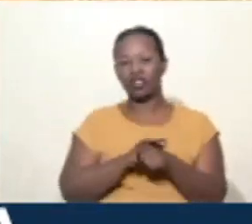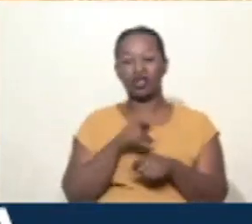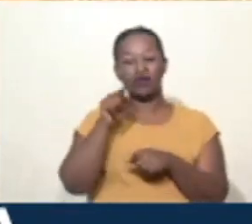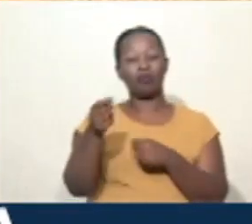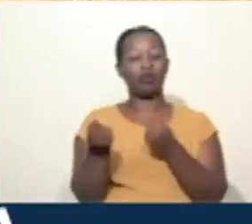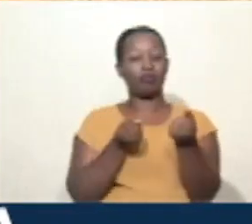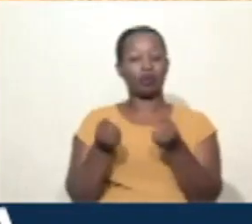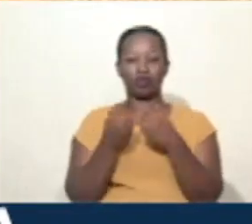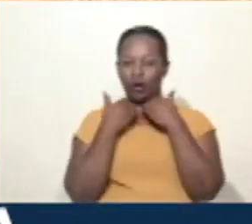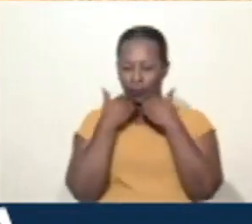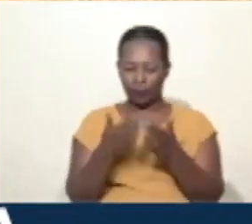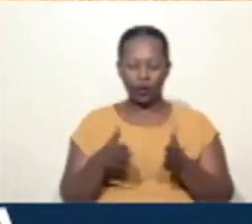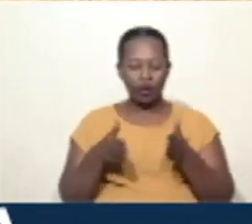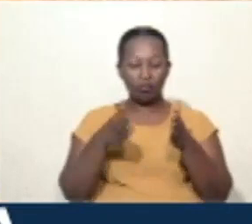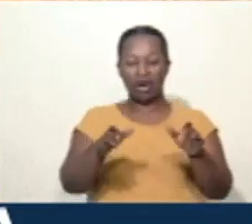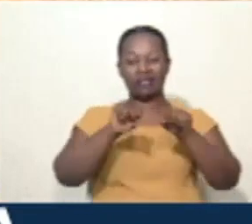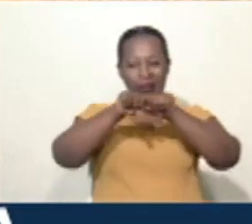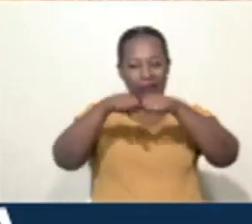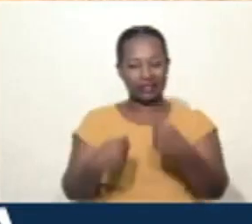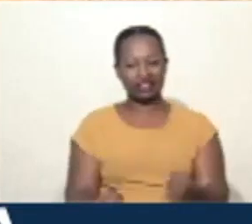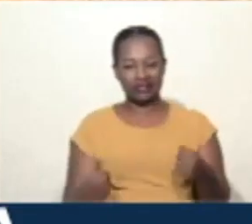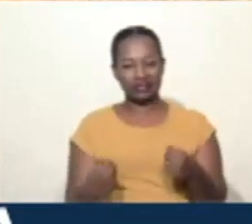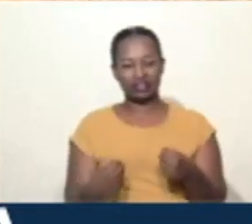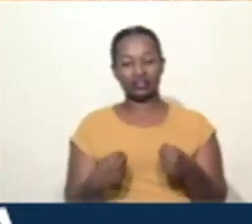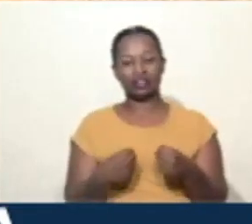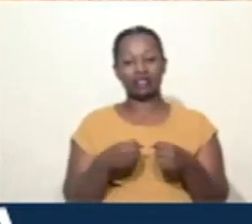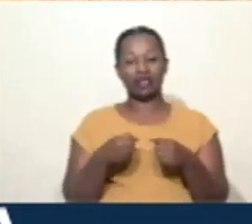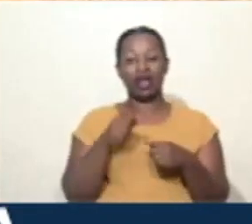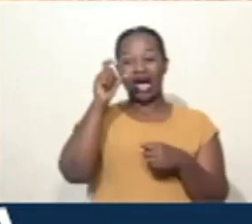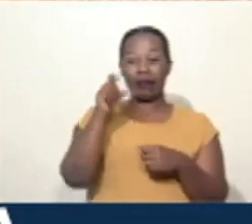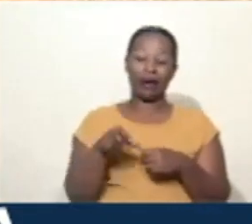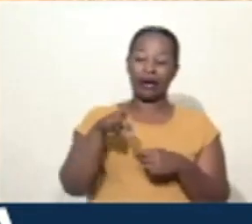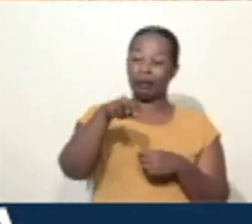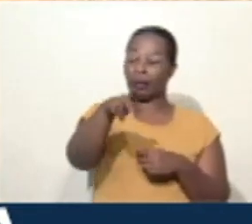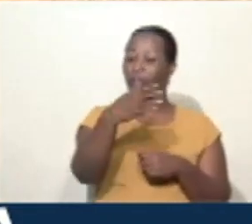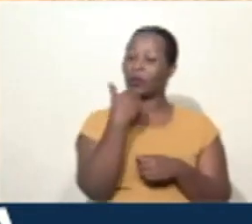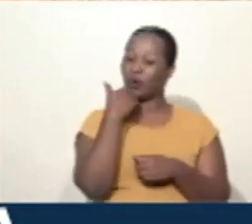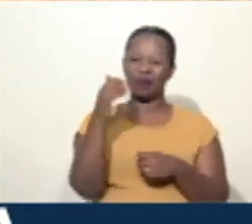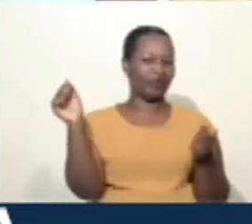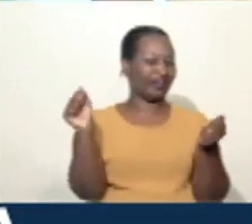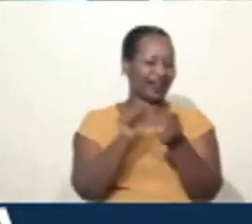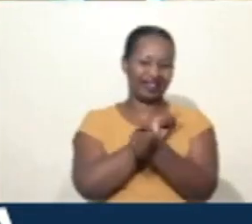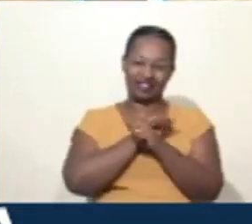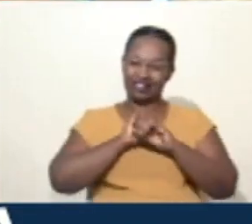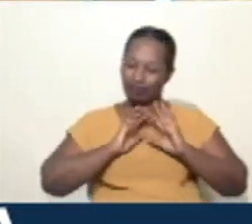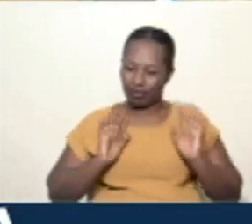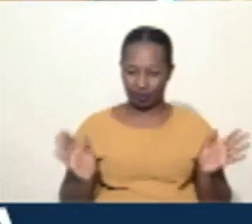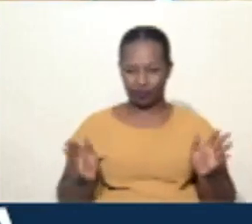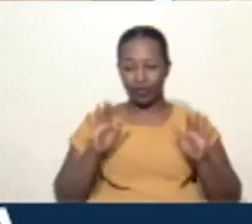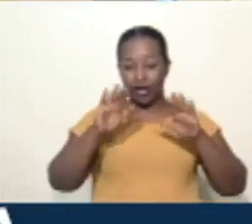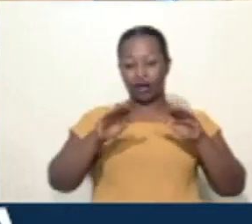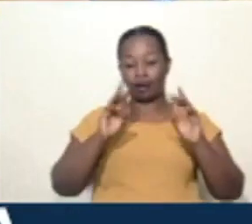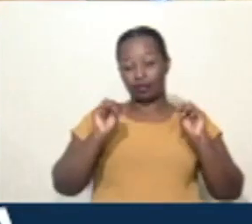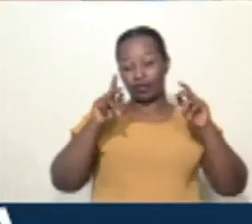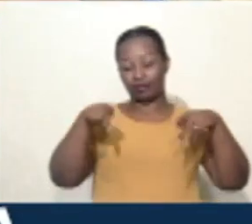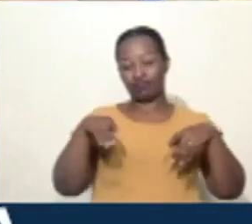ntizigenda, umuhanda waracitse, ntabwo n'abantu n'abagenzi ntago babona aho baca neza, harangiritse cyane. Ubwo abadepite bageze